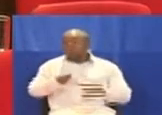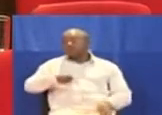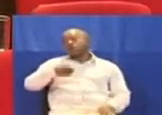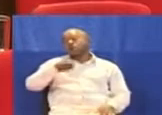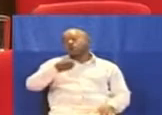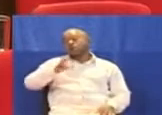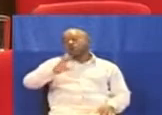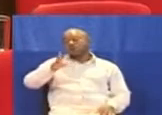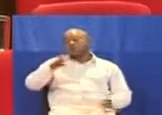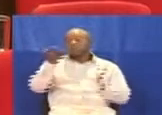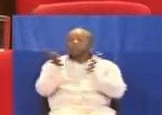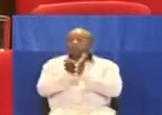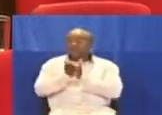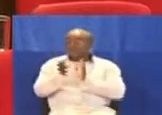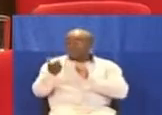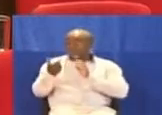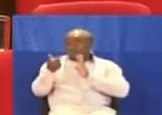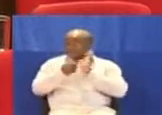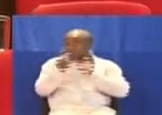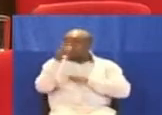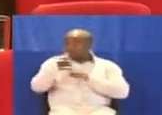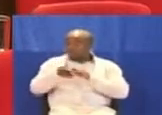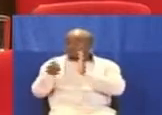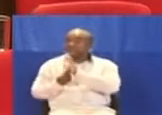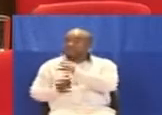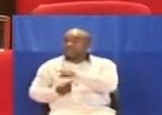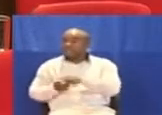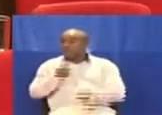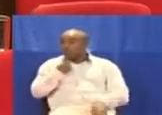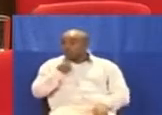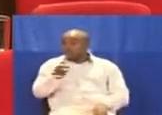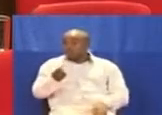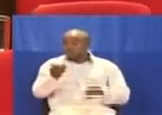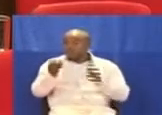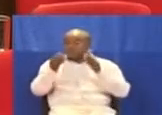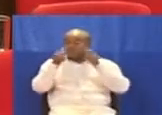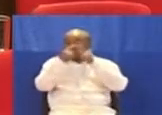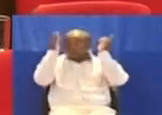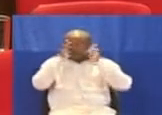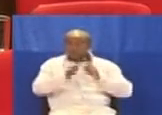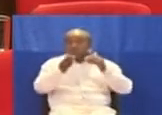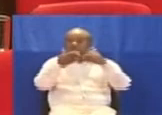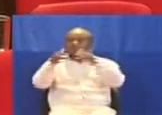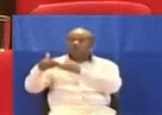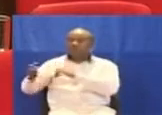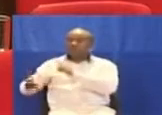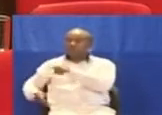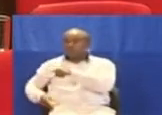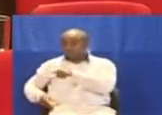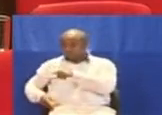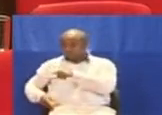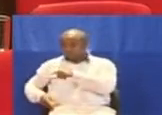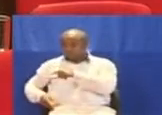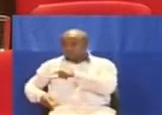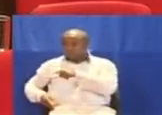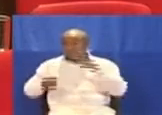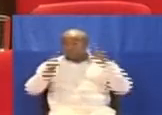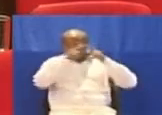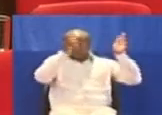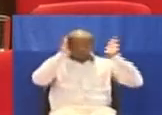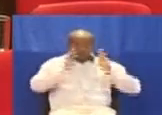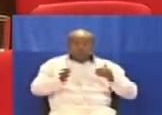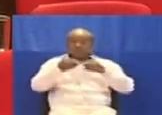Ninapoongea hapa, juzi tarehe 1 mwezi wa 6 ulisema kwamba tufungue vyuo vikuu, kwamba pambazuko limefika, tufungue vyuo